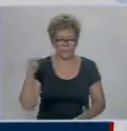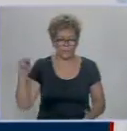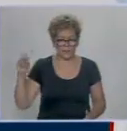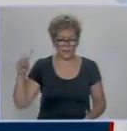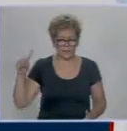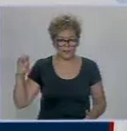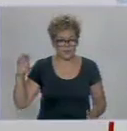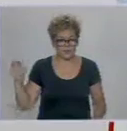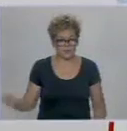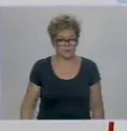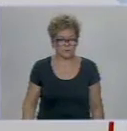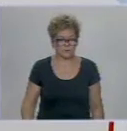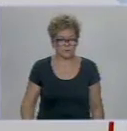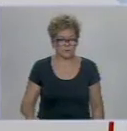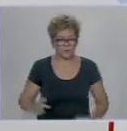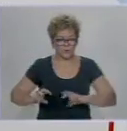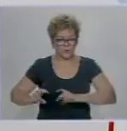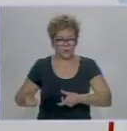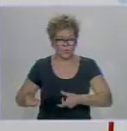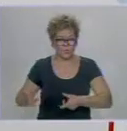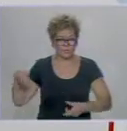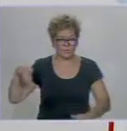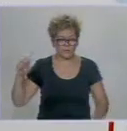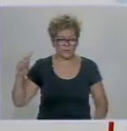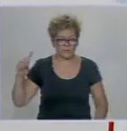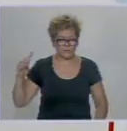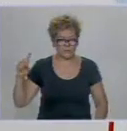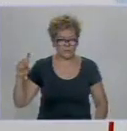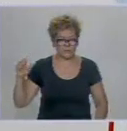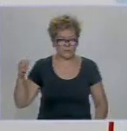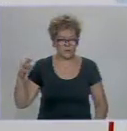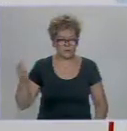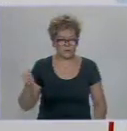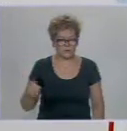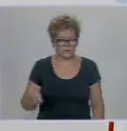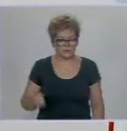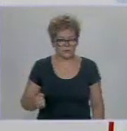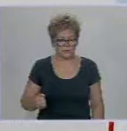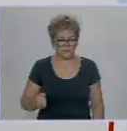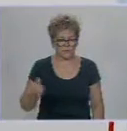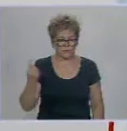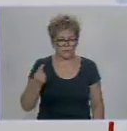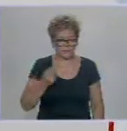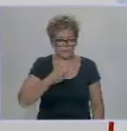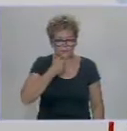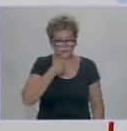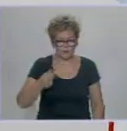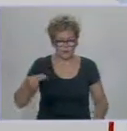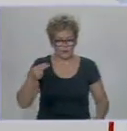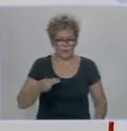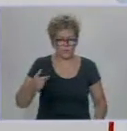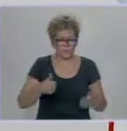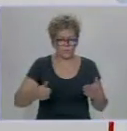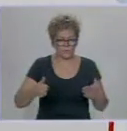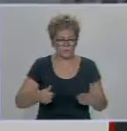la groapa Măldărești, pentru că au fost făcute deja în anul 2016, luna 4-a și luna 12. A